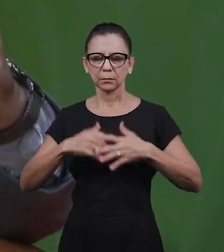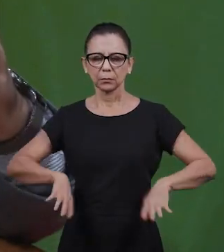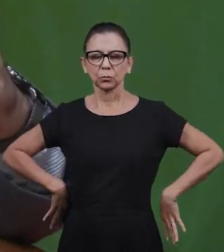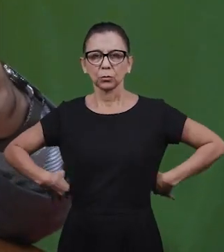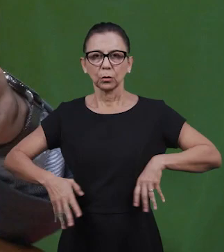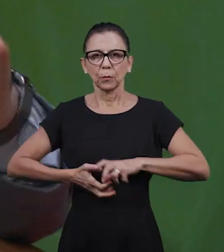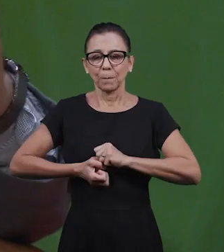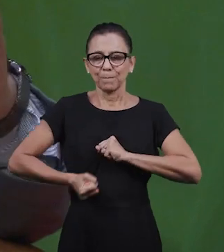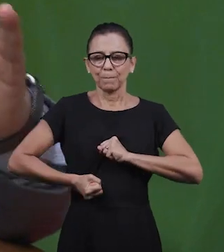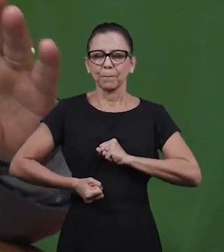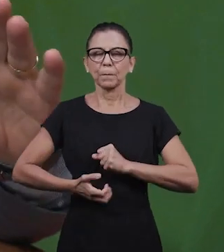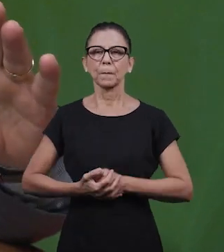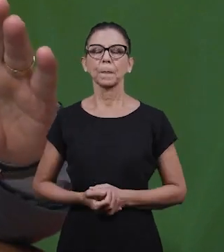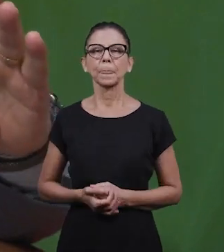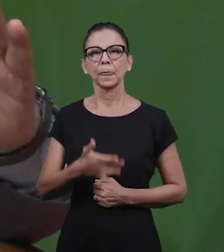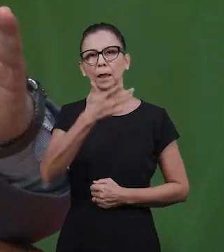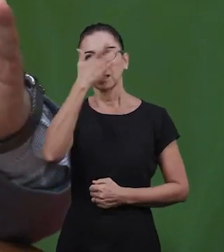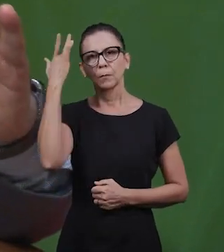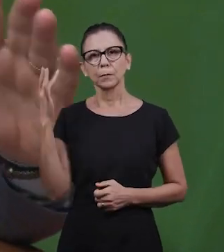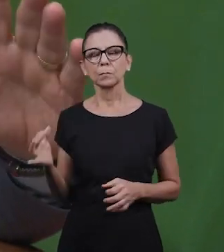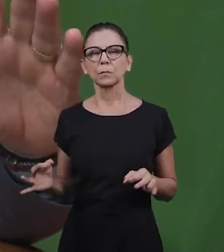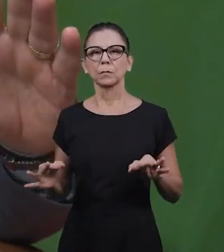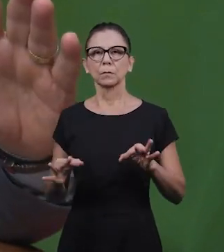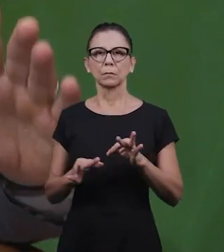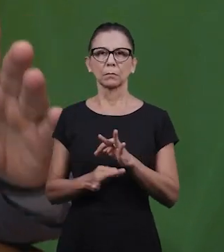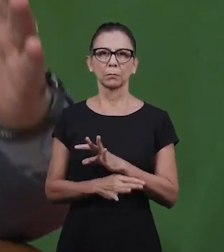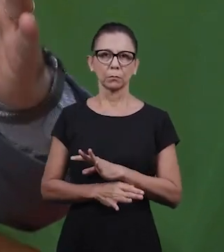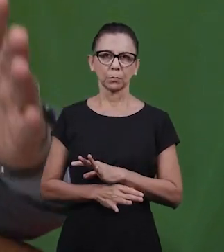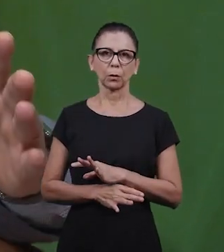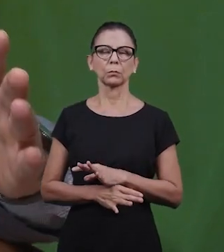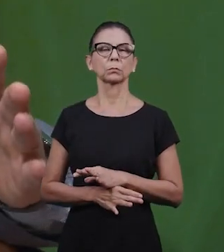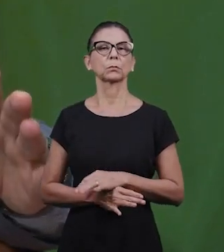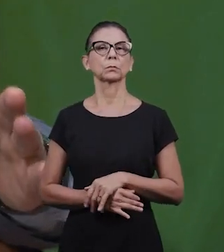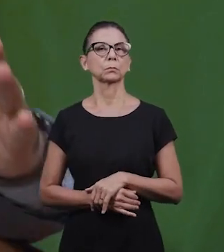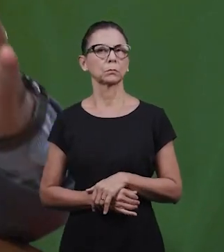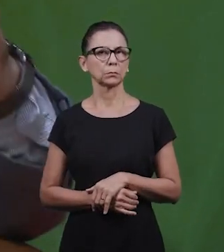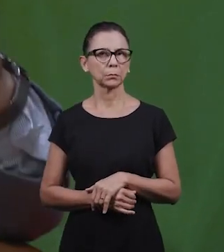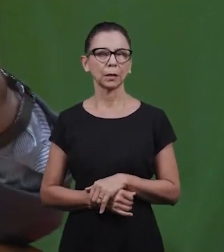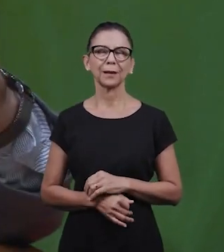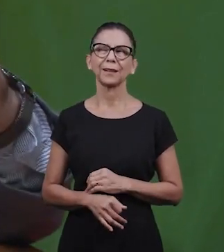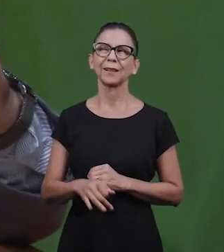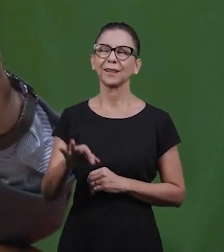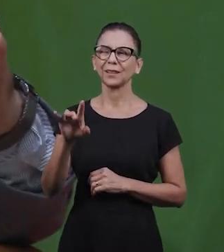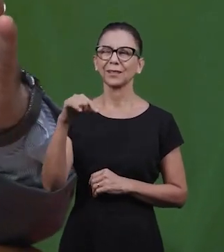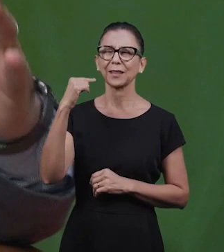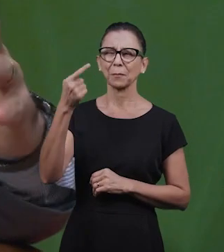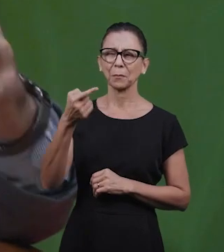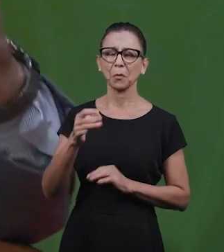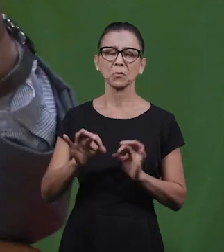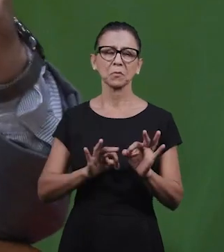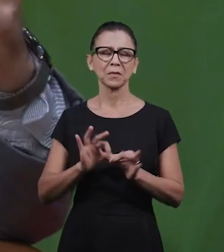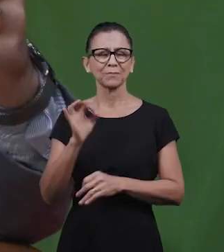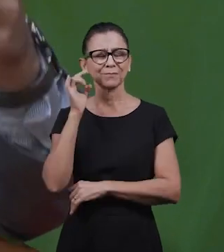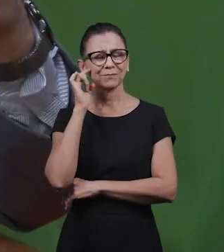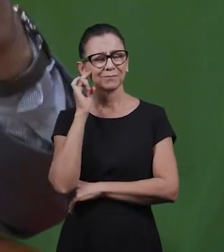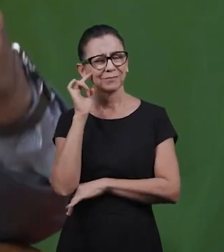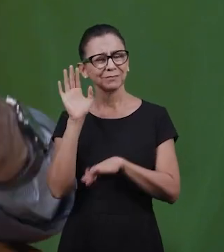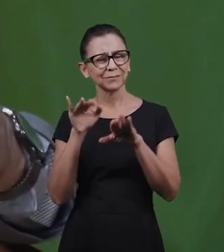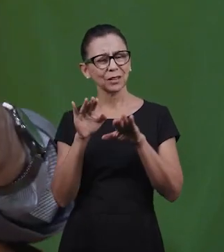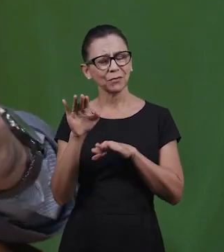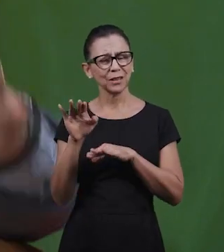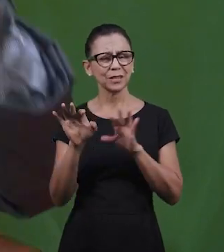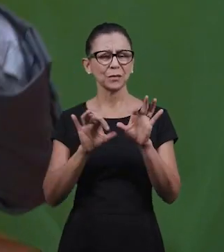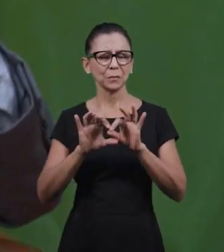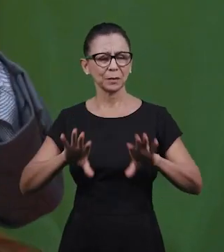est de celui qui est prêt pour le départ. Je suis prêt. Il n'est pas en train de se préparer ou de se